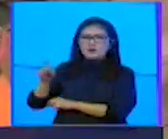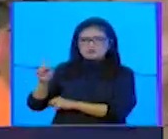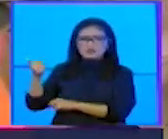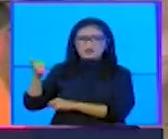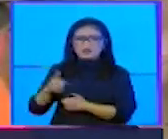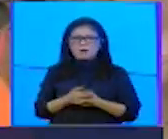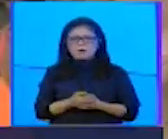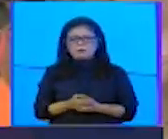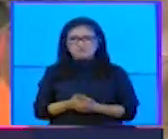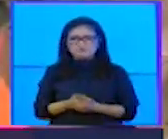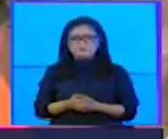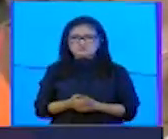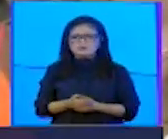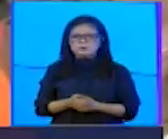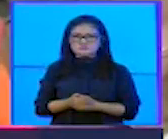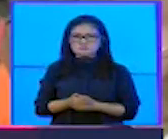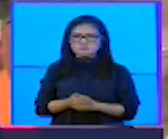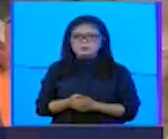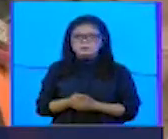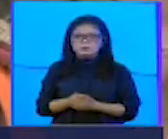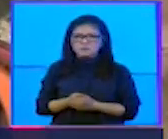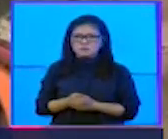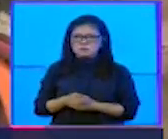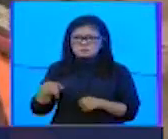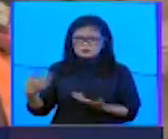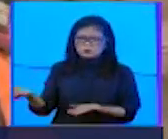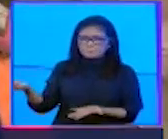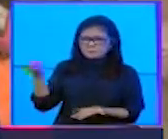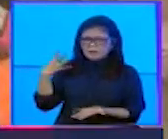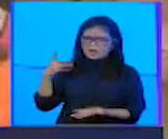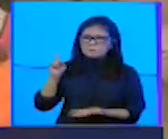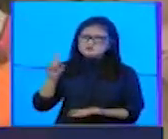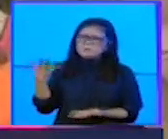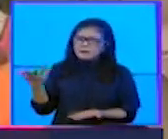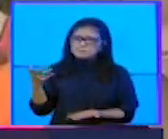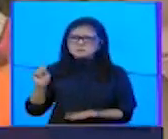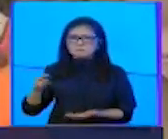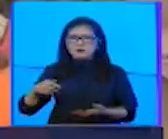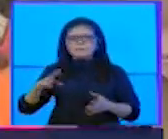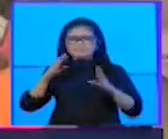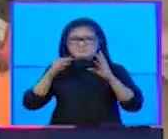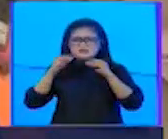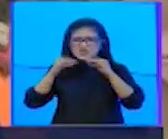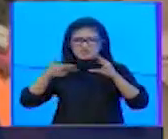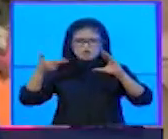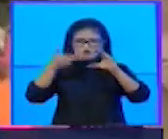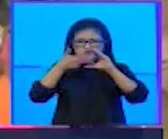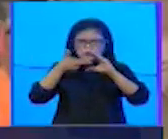adalah sedang melaksanakan Zoom meeting. Kemudian yang kedua, di ruang rapat tadi sedikit